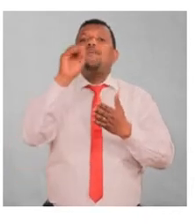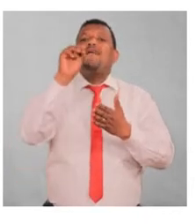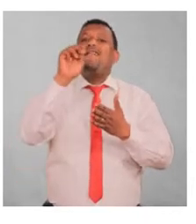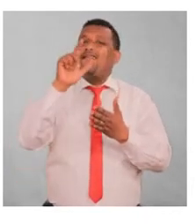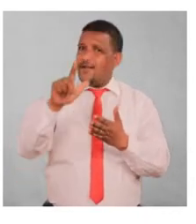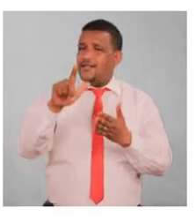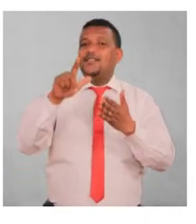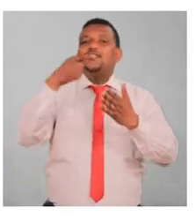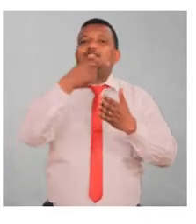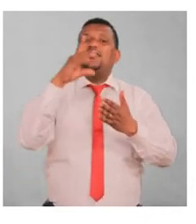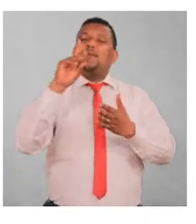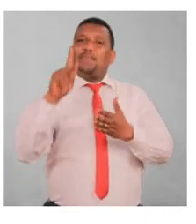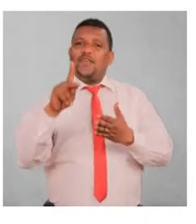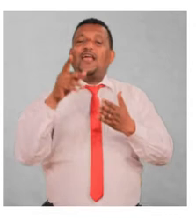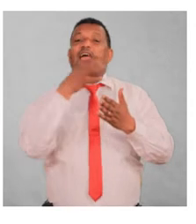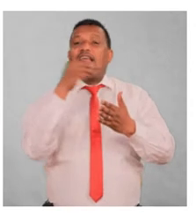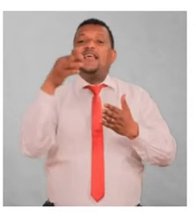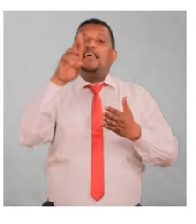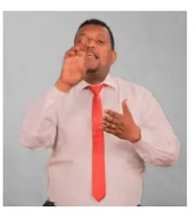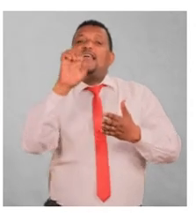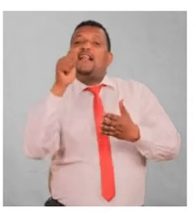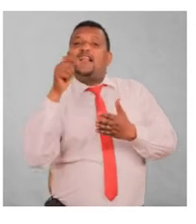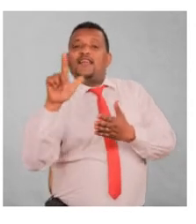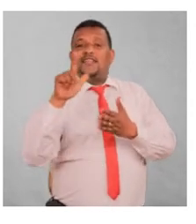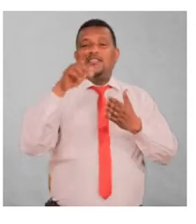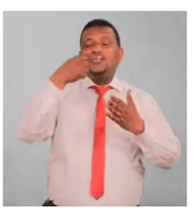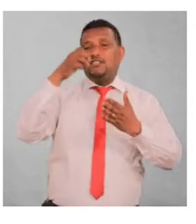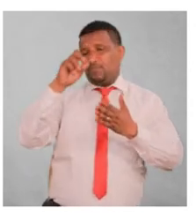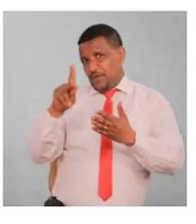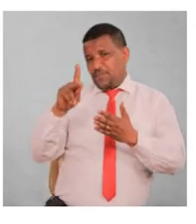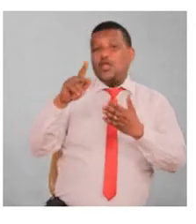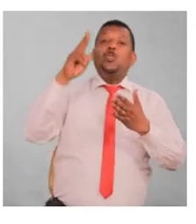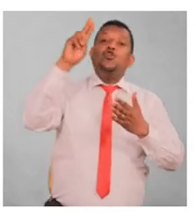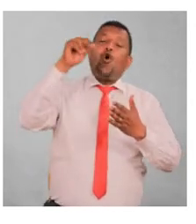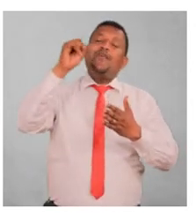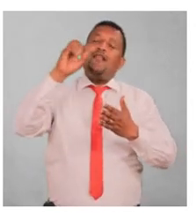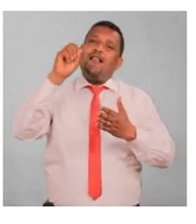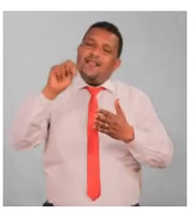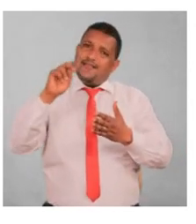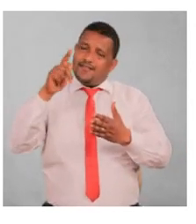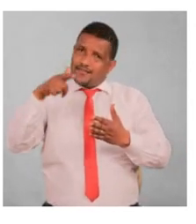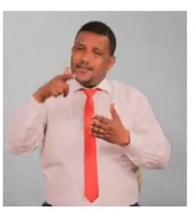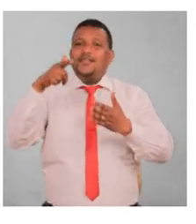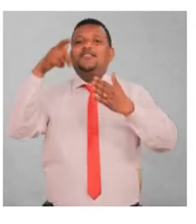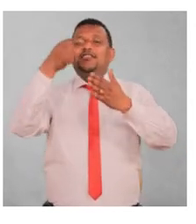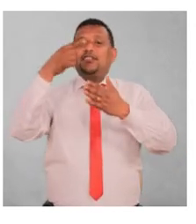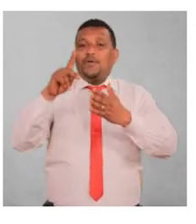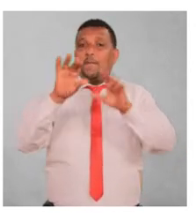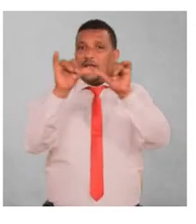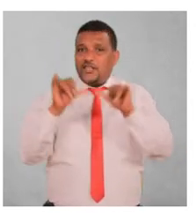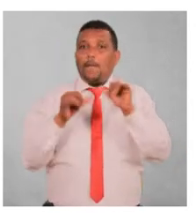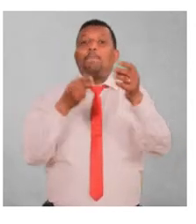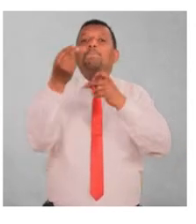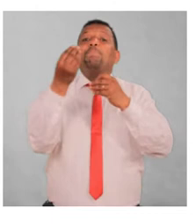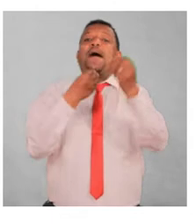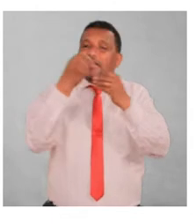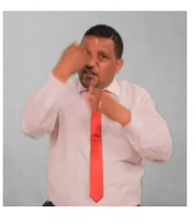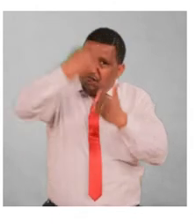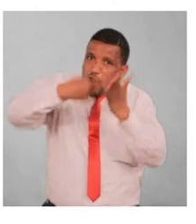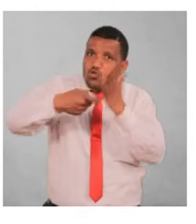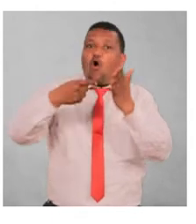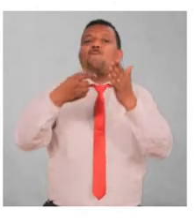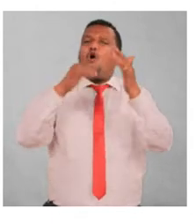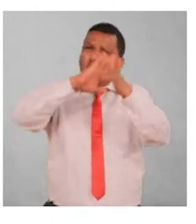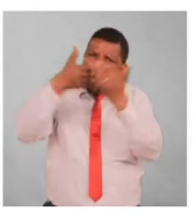एंड रियलिटीज पे नॉमिनल जीडीपी मेकर्स धमाके वॉइस आफ ऑल करंट डिपोजिट